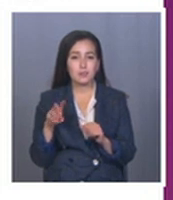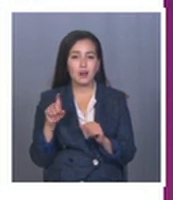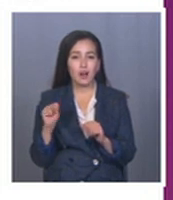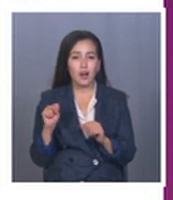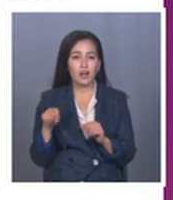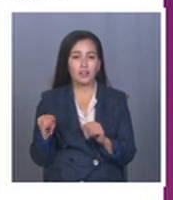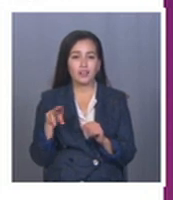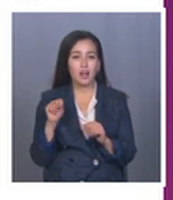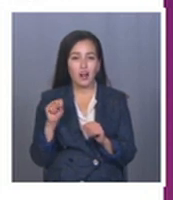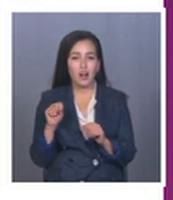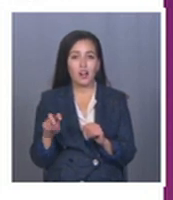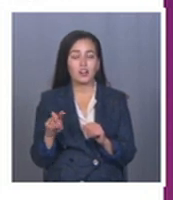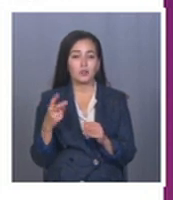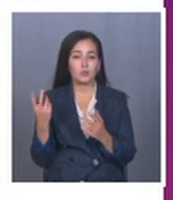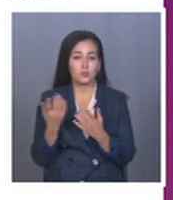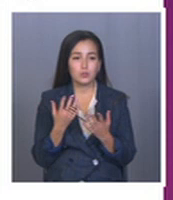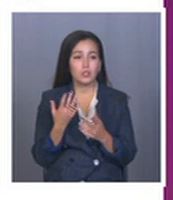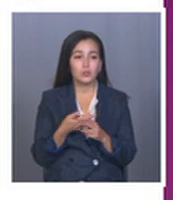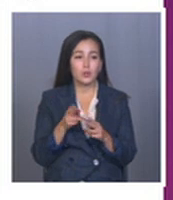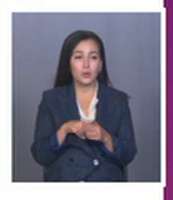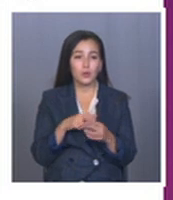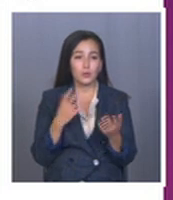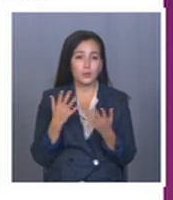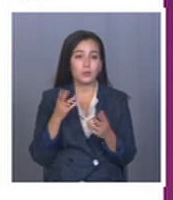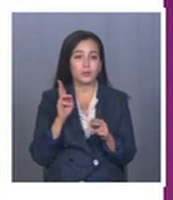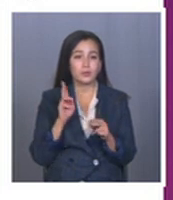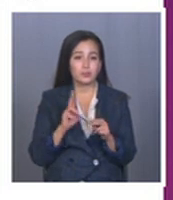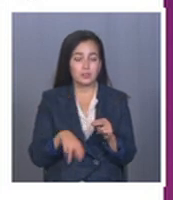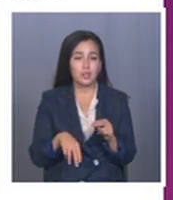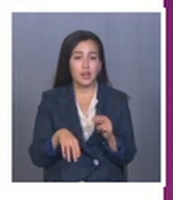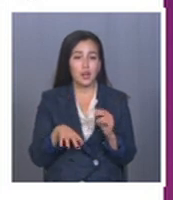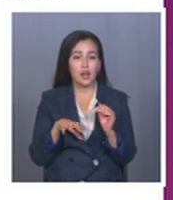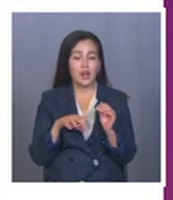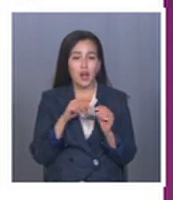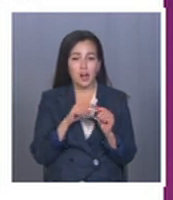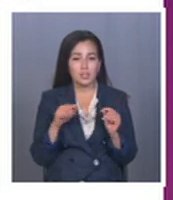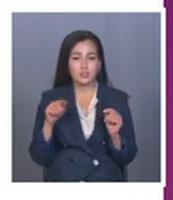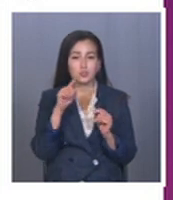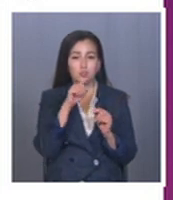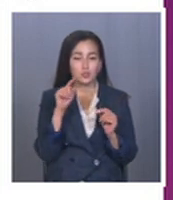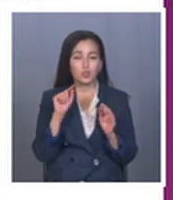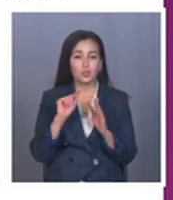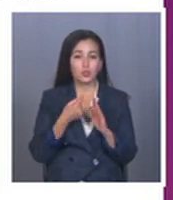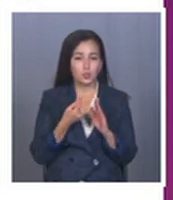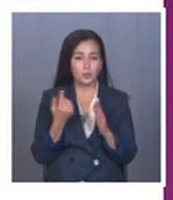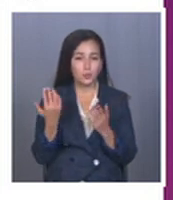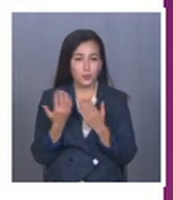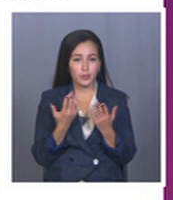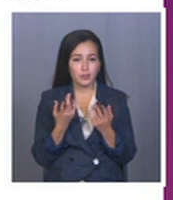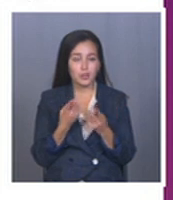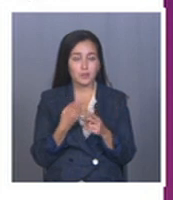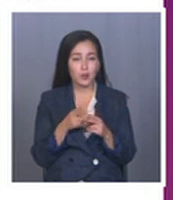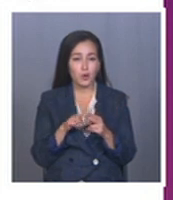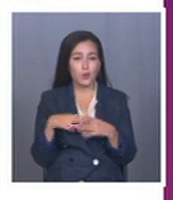дал дегізіп оқытады. Соны оқытып болған соң астын, үстін, үтірін оқытады. Мұны оқытқанда